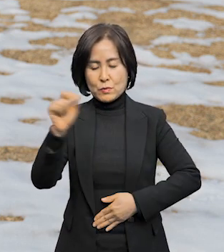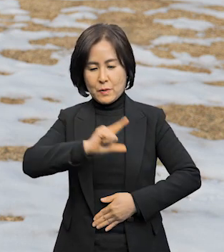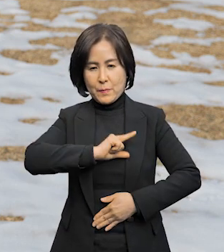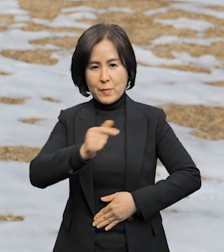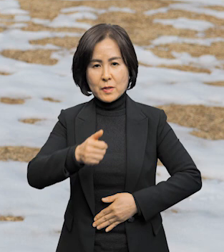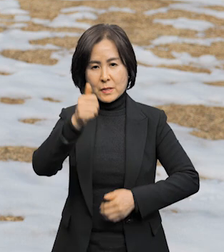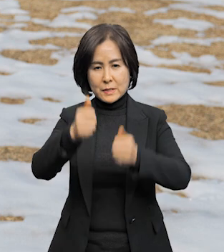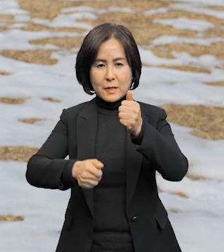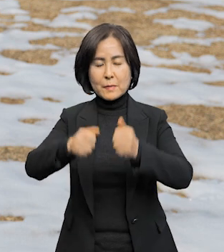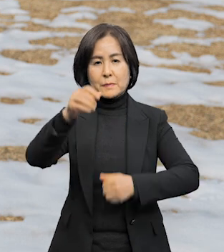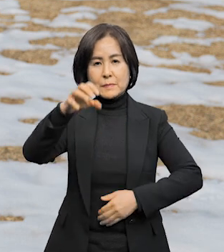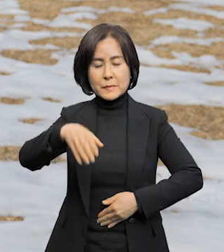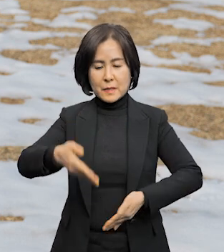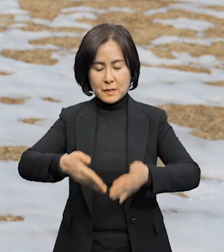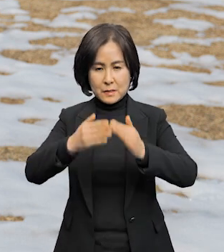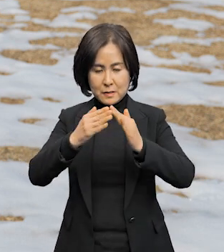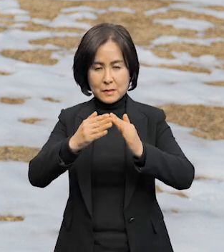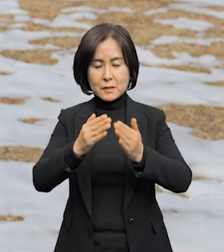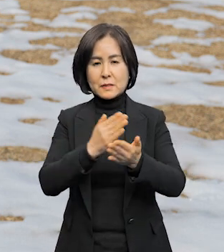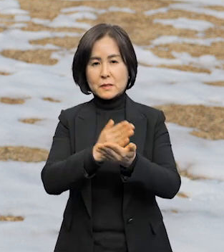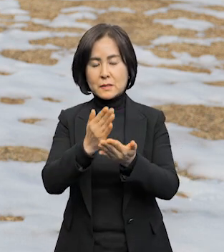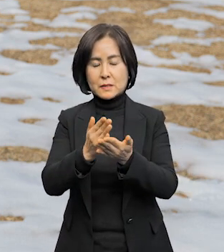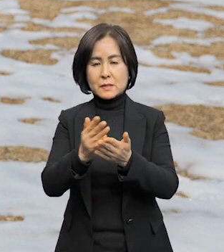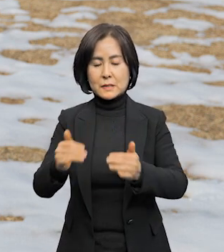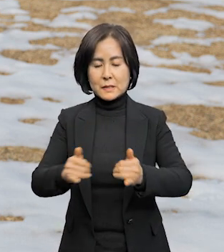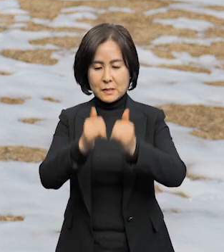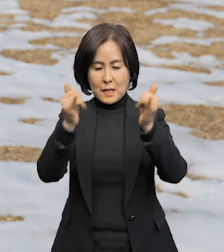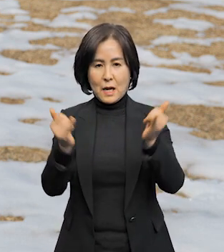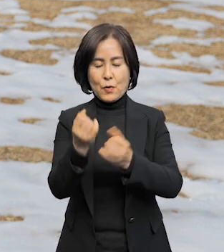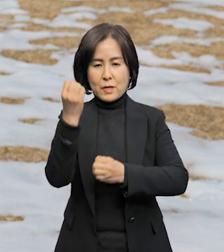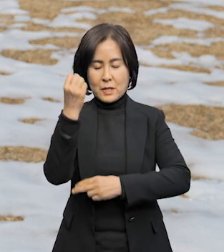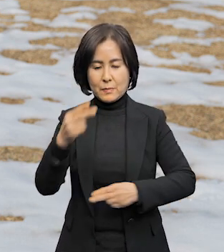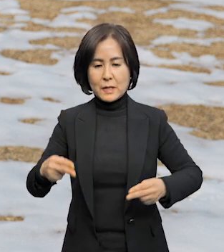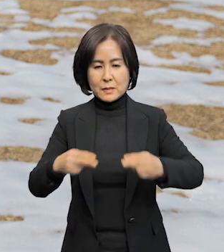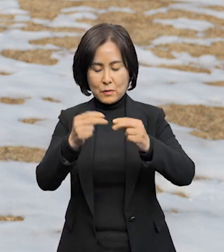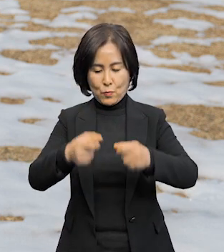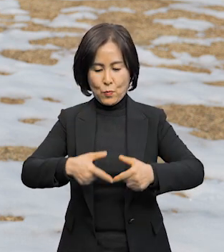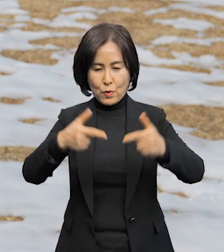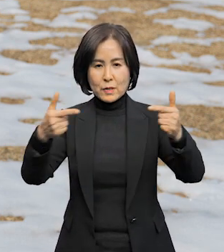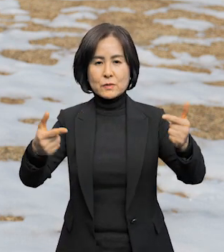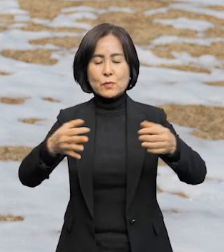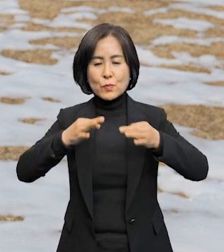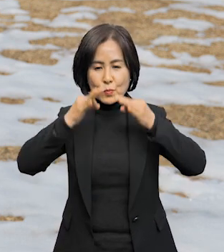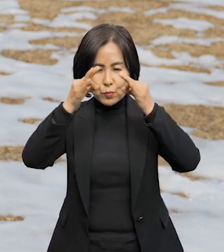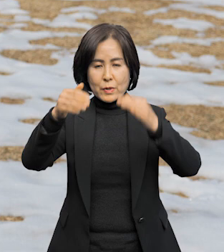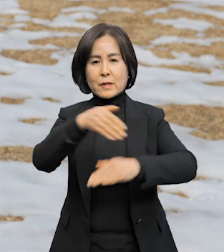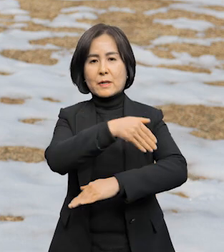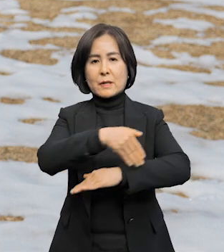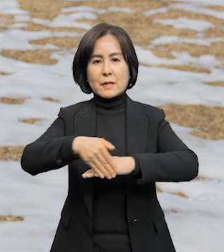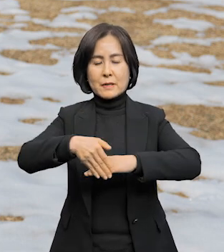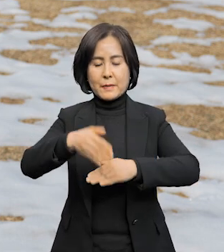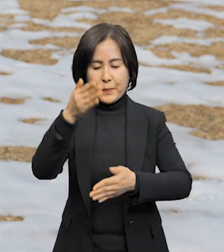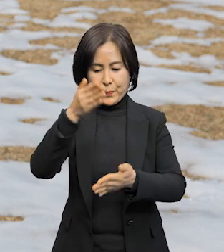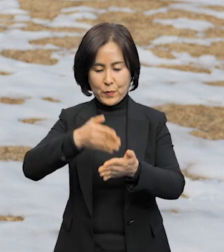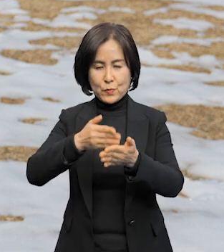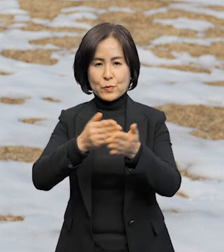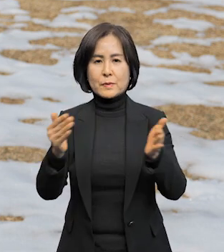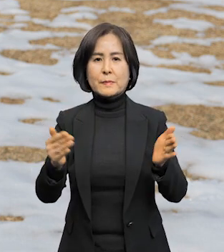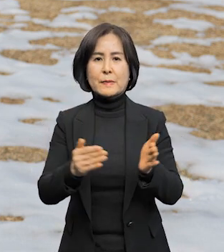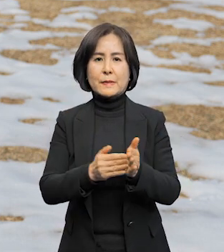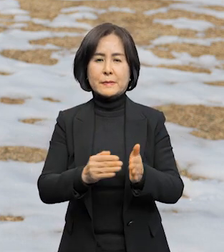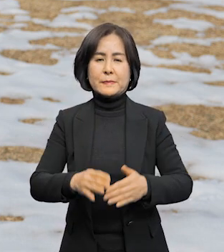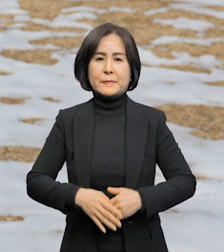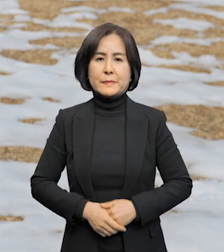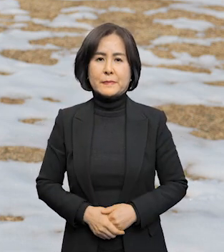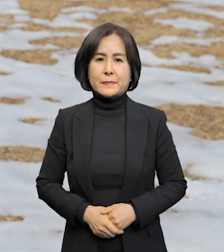신설 등 시민 편의를 위한 사회 기반시설 확충에도 심혈을 기울일 방침입니다 내일이 빛나는 기회도시에서 헬로